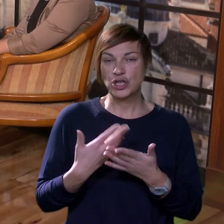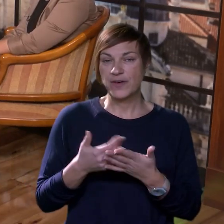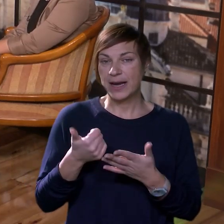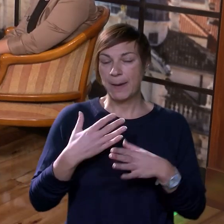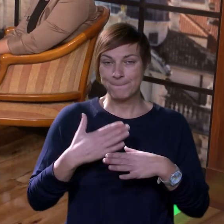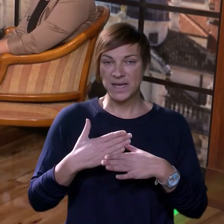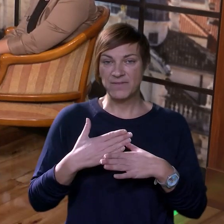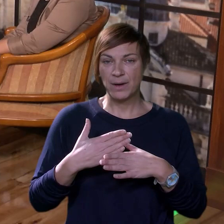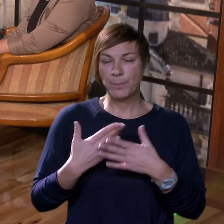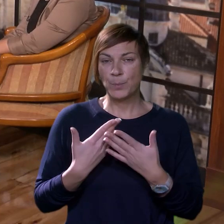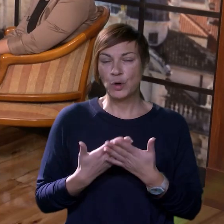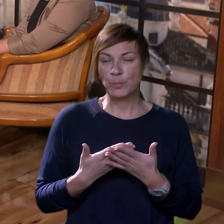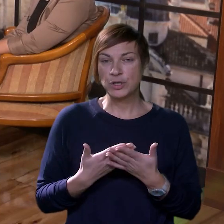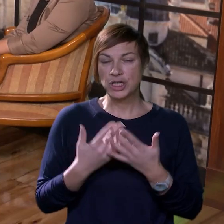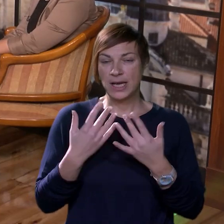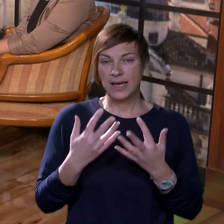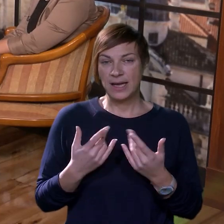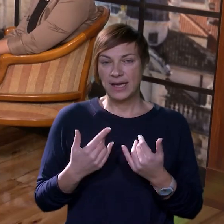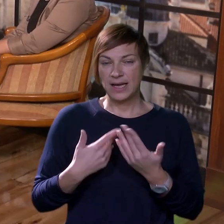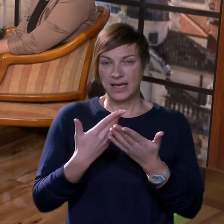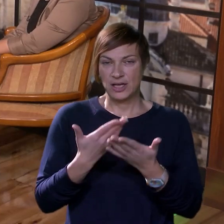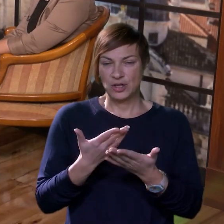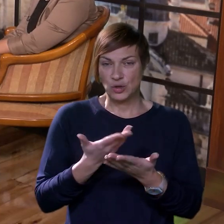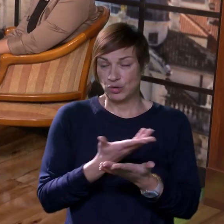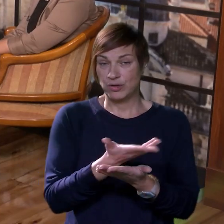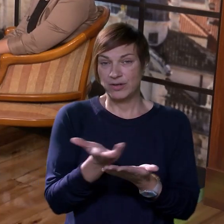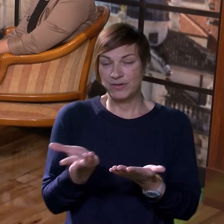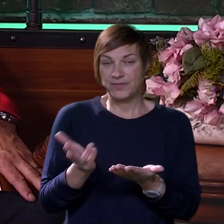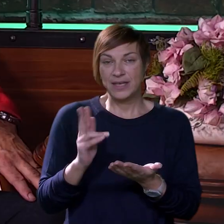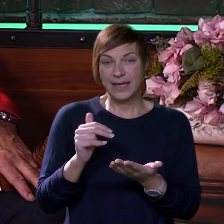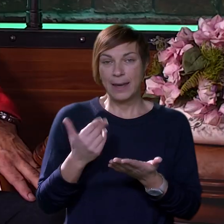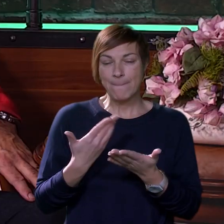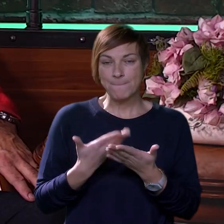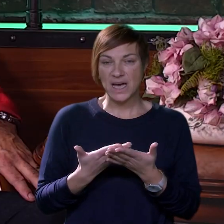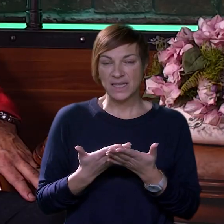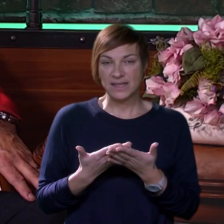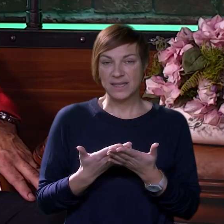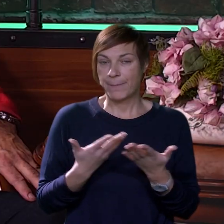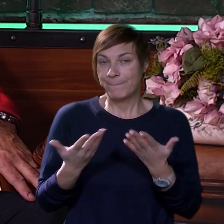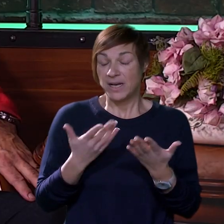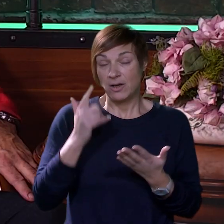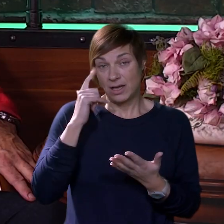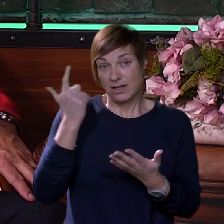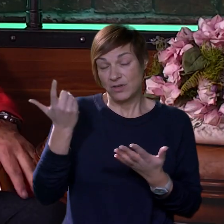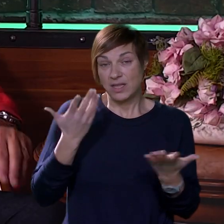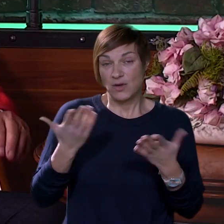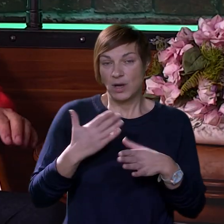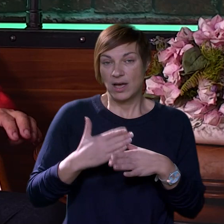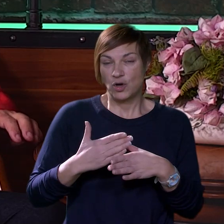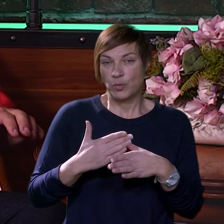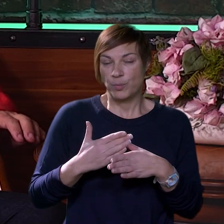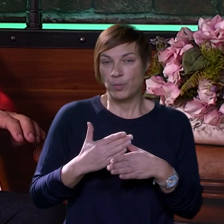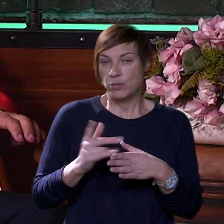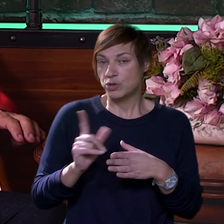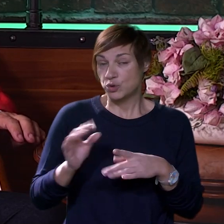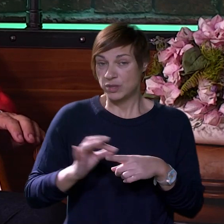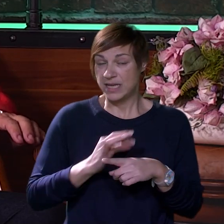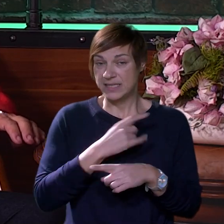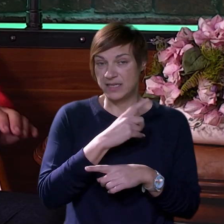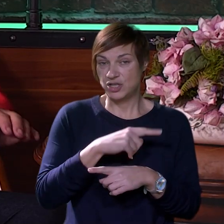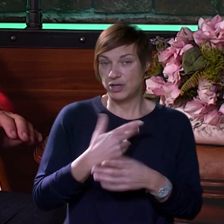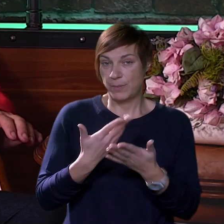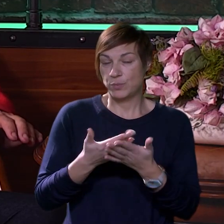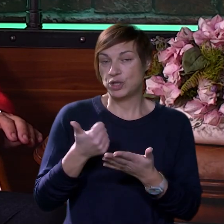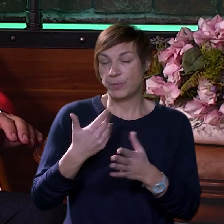i prva pomoć. Ukoliko vi imate bilo kakvu ideju kako pomoć nekome unesrećenome